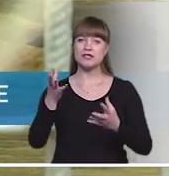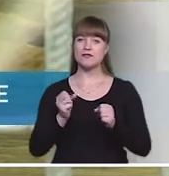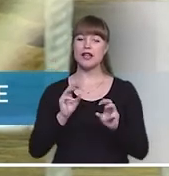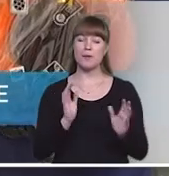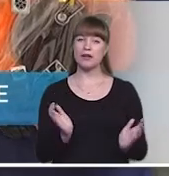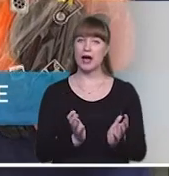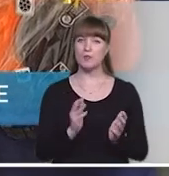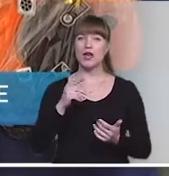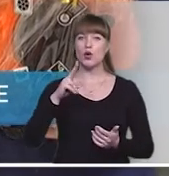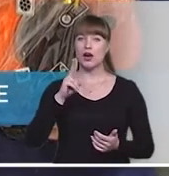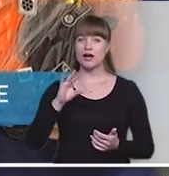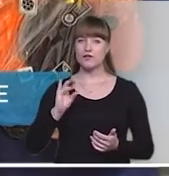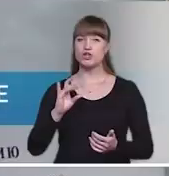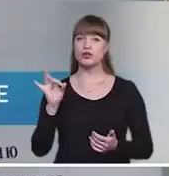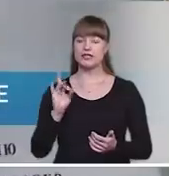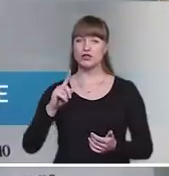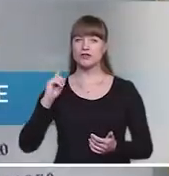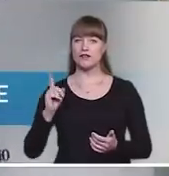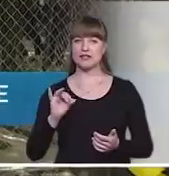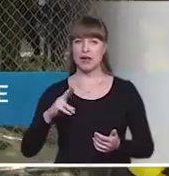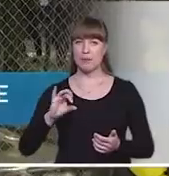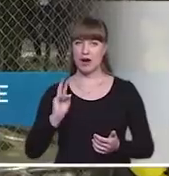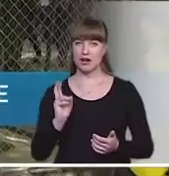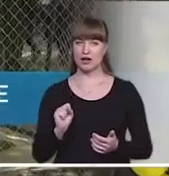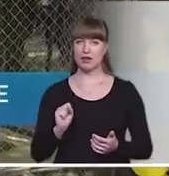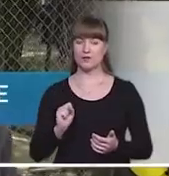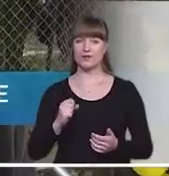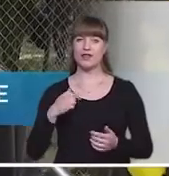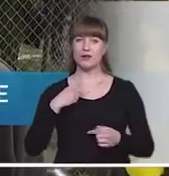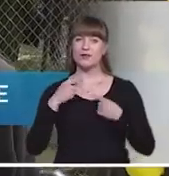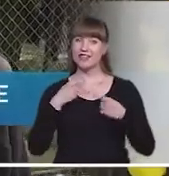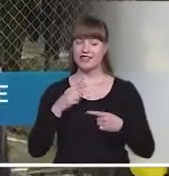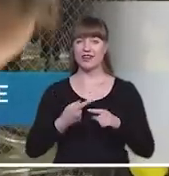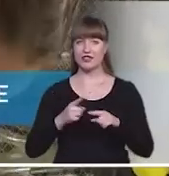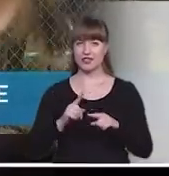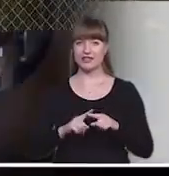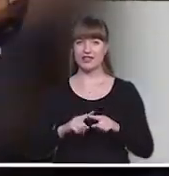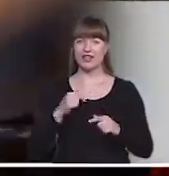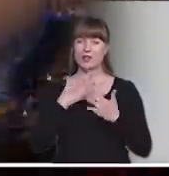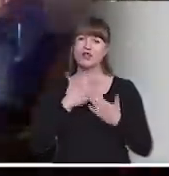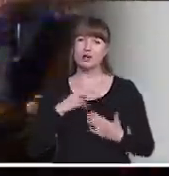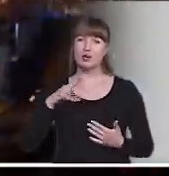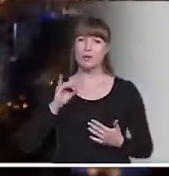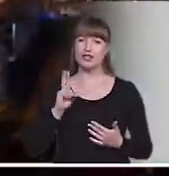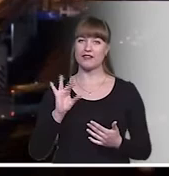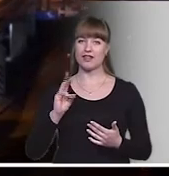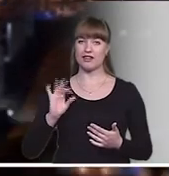опеку львицу из ростовского зоопарка. Стыдно говорить, но я очень люблю пингвинов.